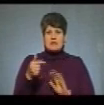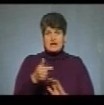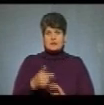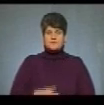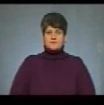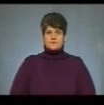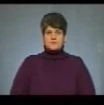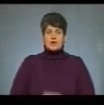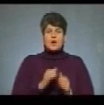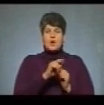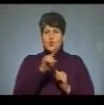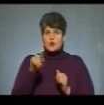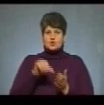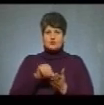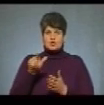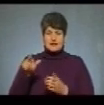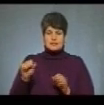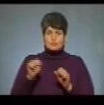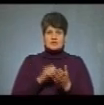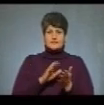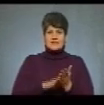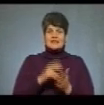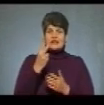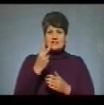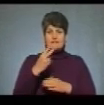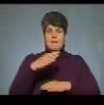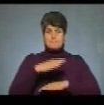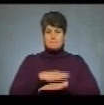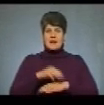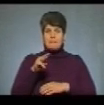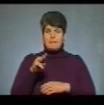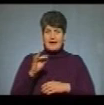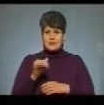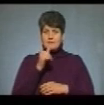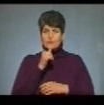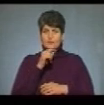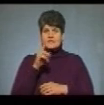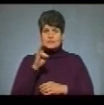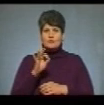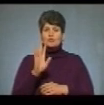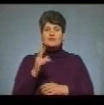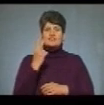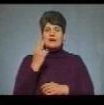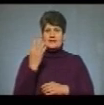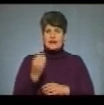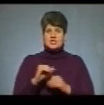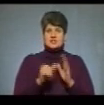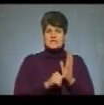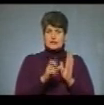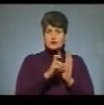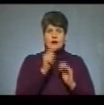Кожен учасник може зареєструватися не більше як на два предмети, так як пробне тестування відбудеться у два дні – 16 березня